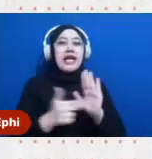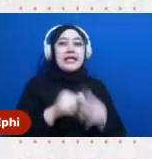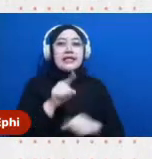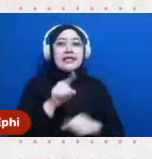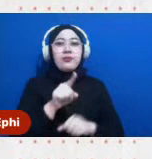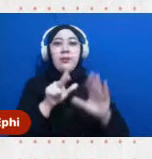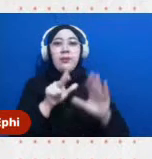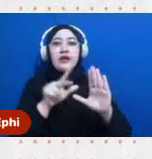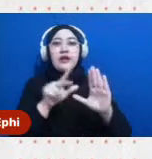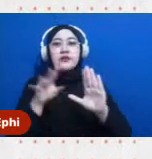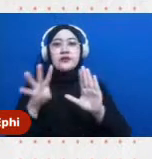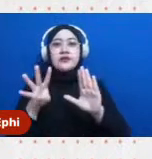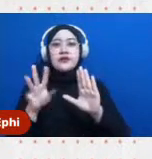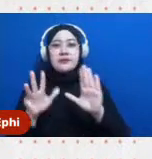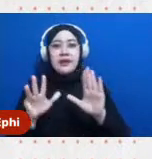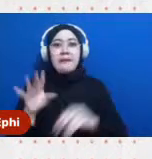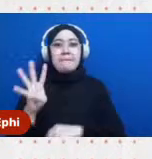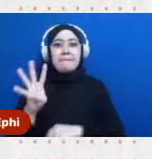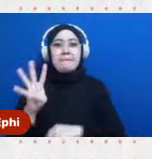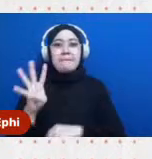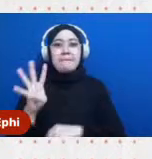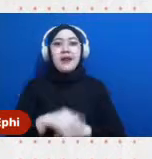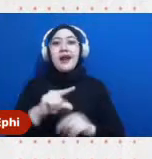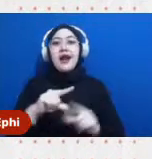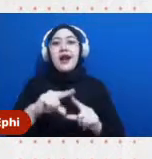masih memimpin, dan Rafli Pambudi dengan